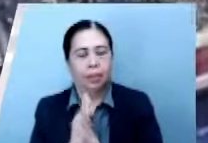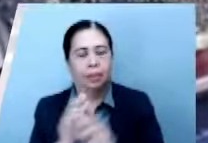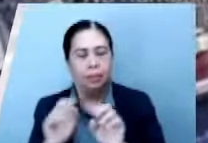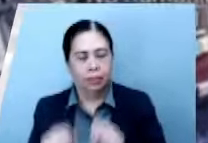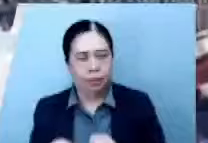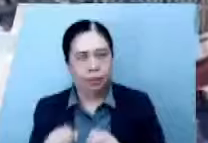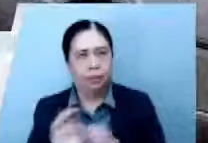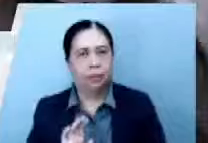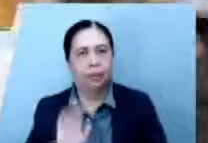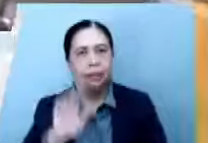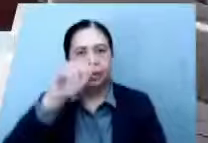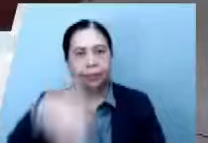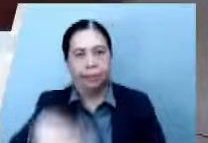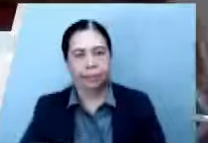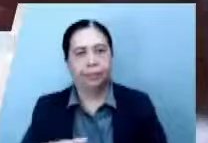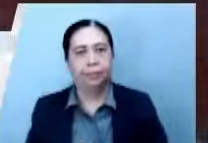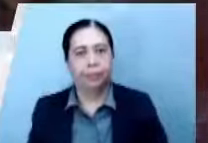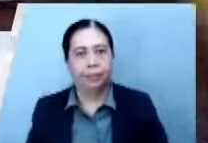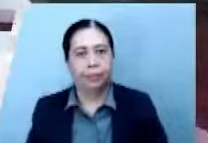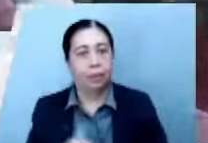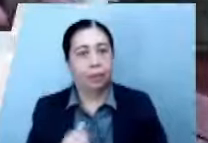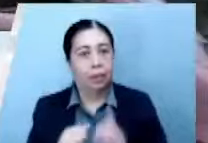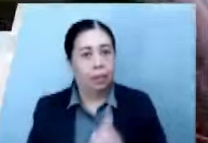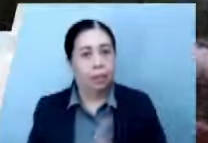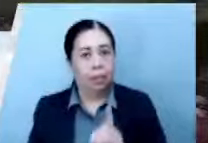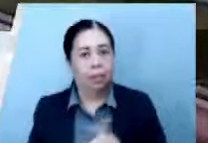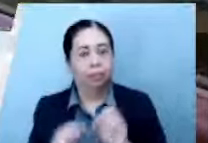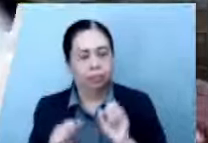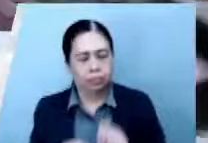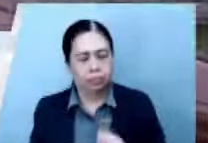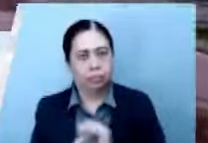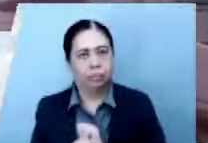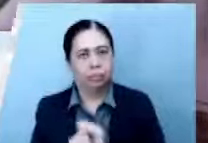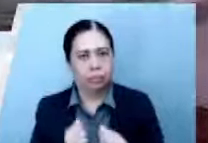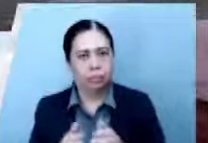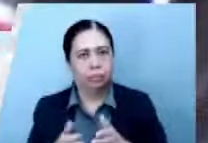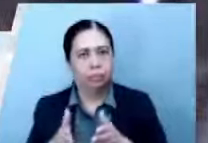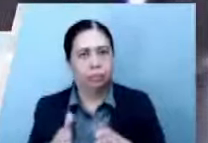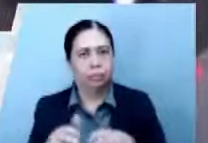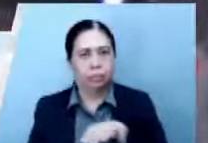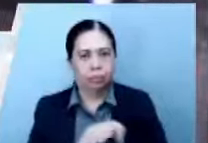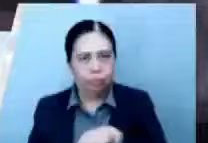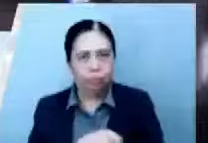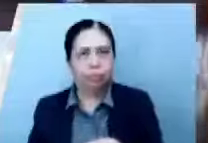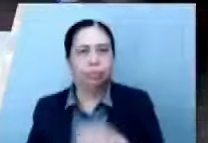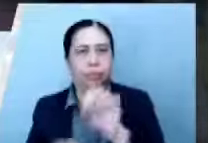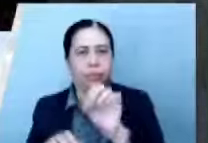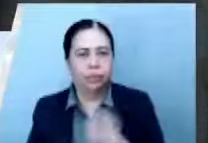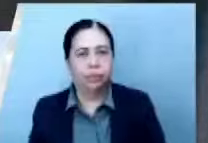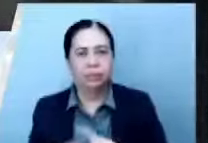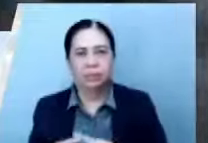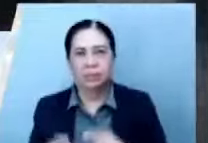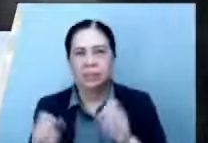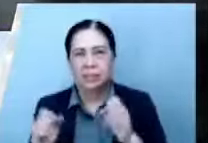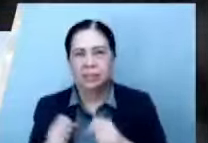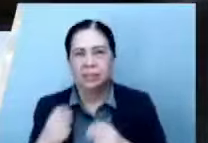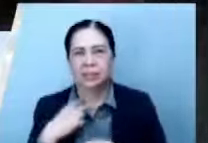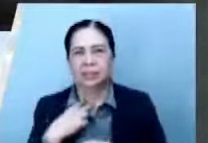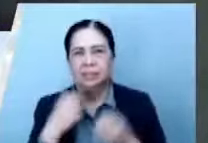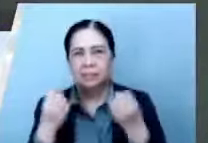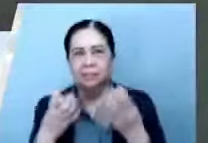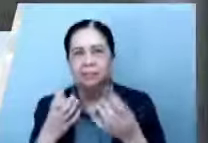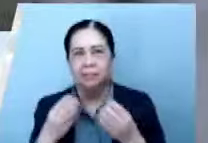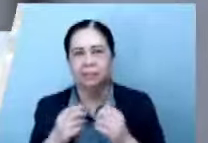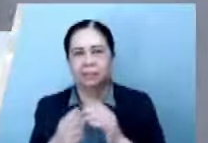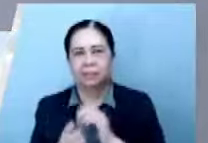ng flyover. Sa ibaba naman, kahit madaraanan ang kaling nasa ibaba ng flyover, asahang mag-iimbudo sa dami ng sasakyan dumaraan